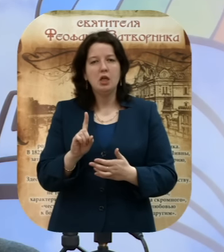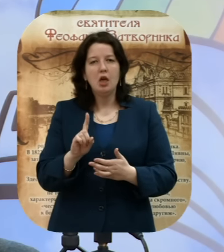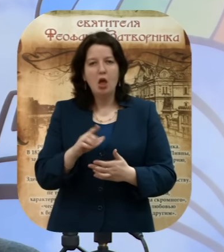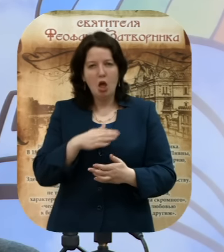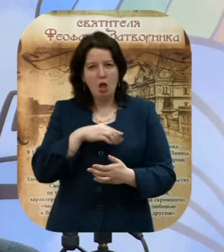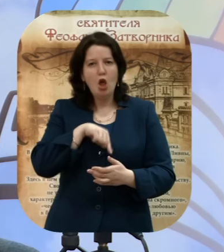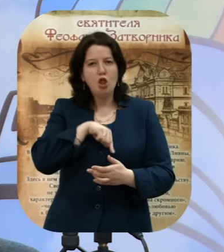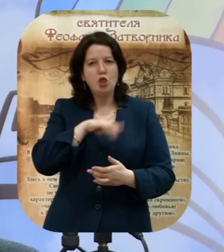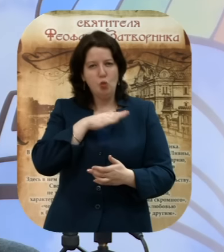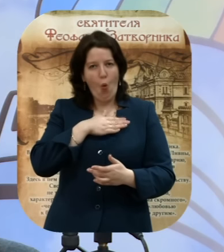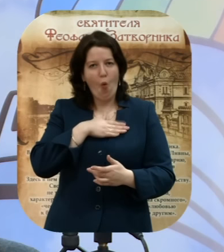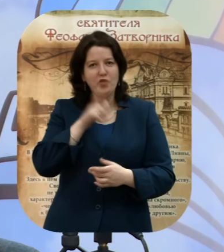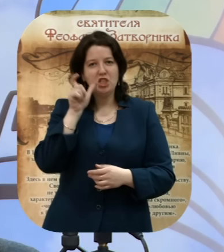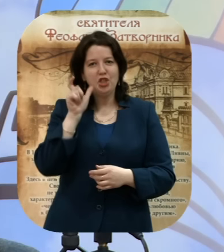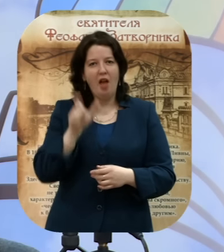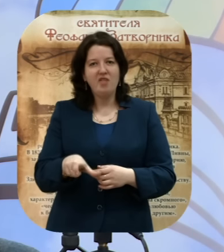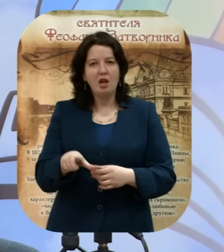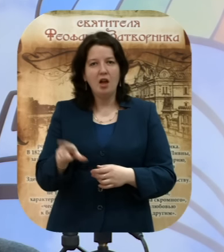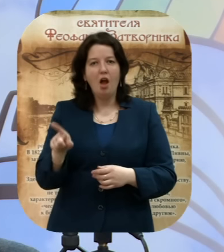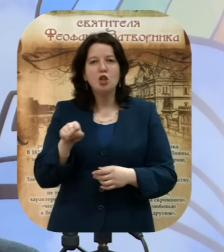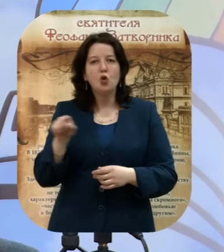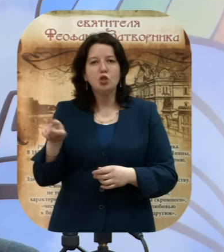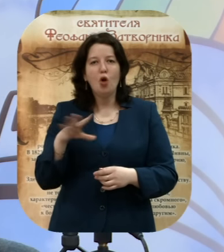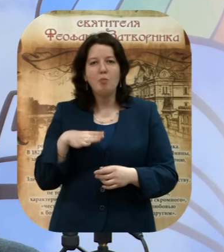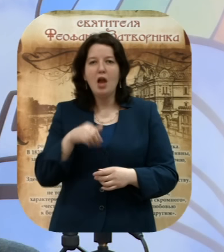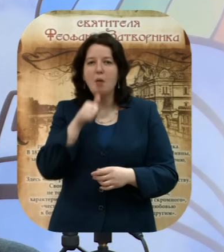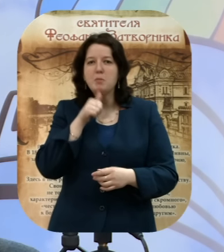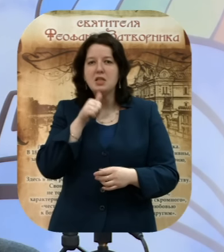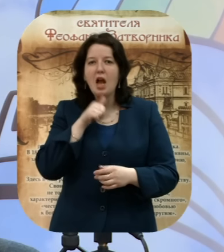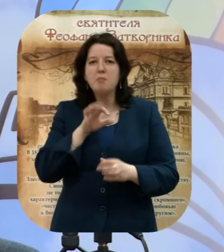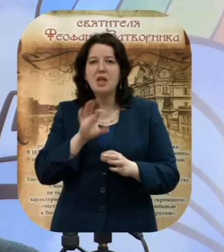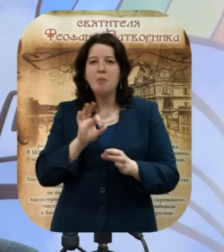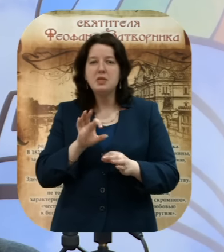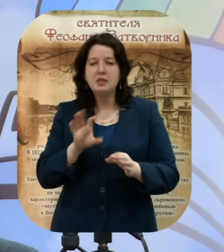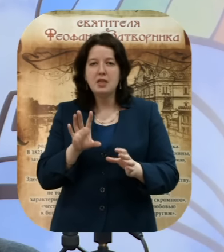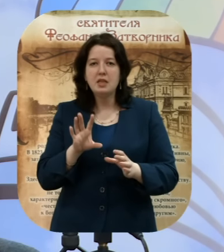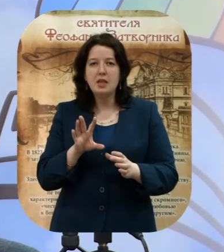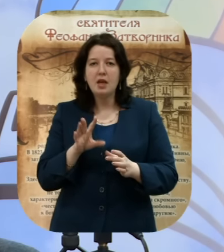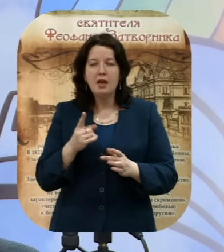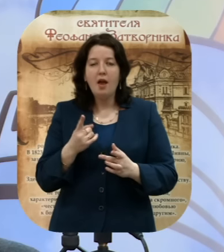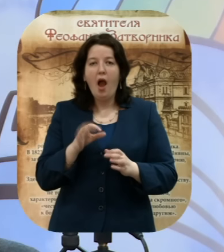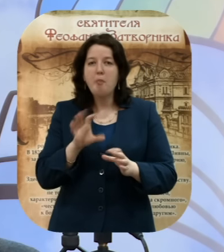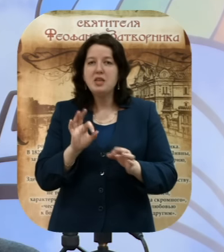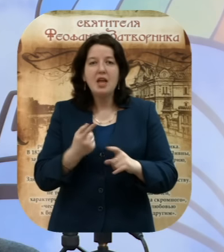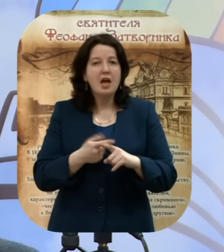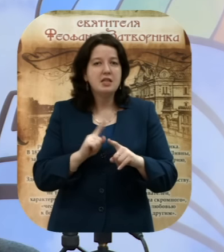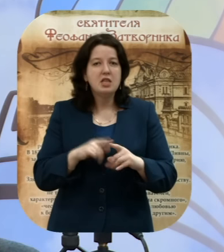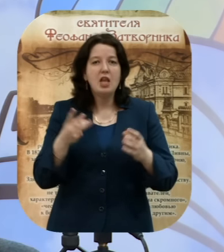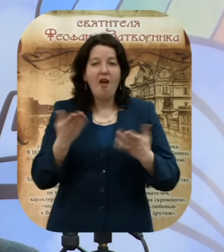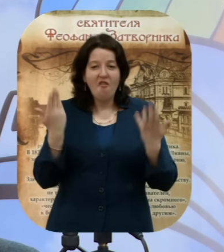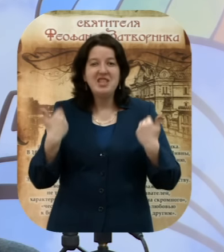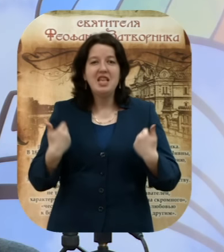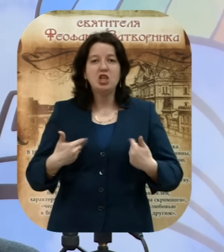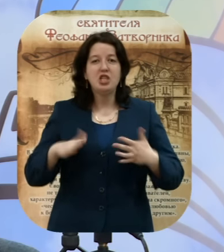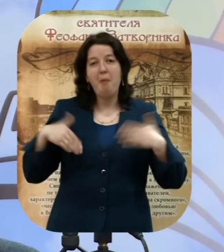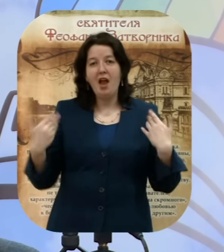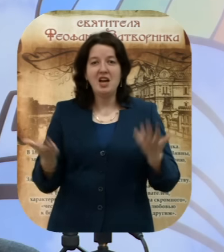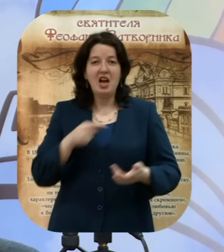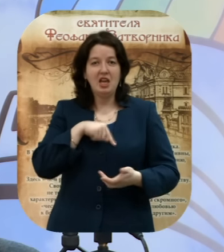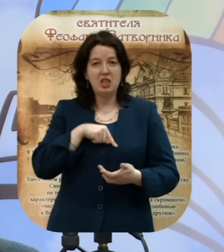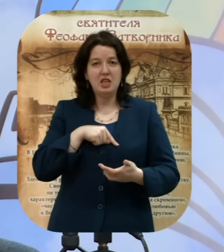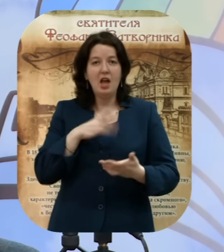духовность человека, то, что мы пытаемся назвать духовностью, определяется не внешними характеристиками,